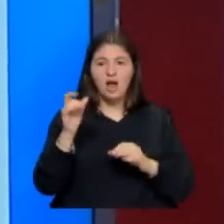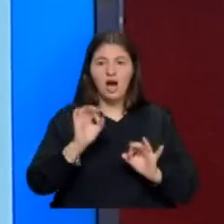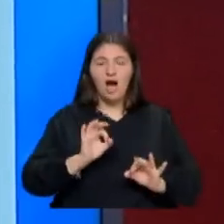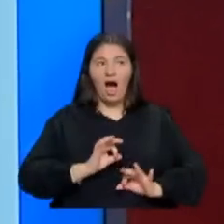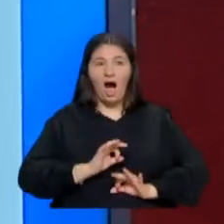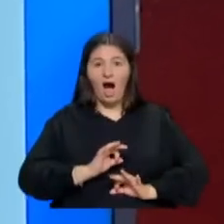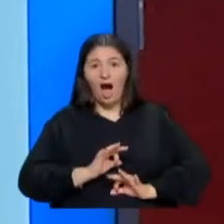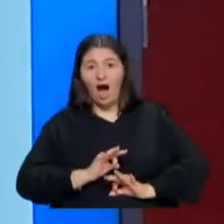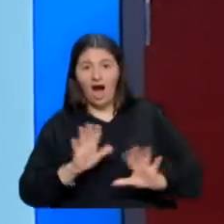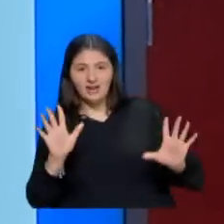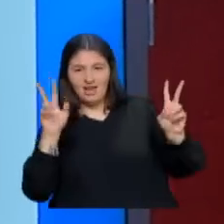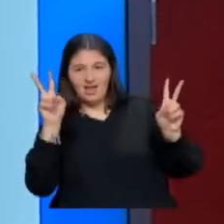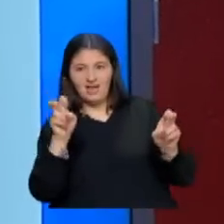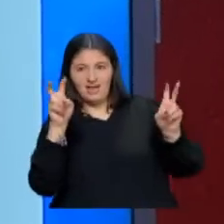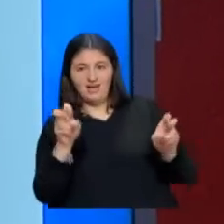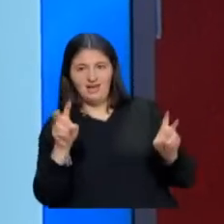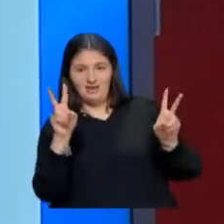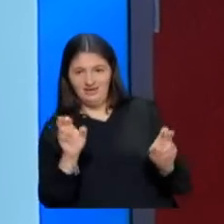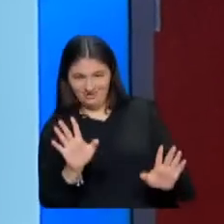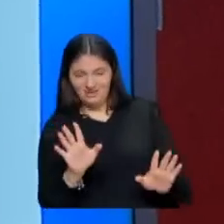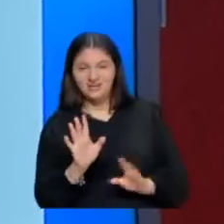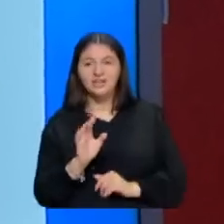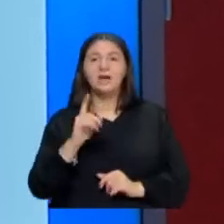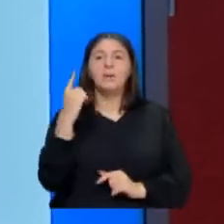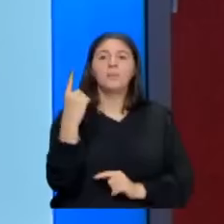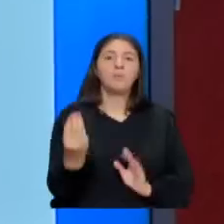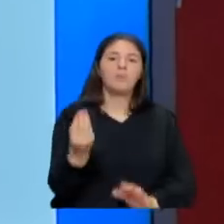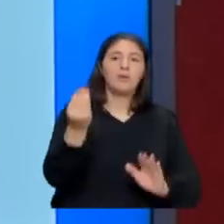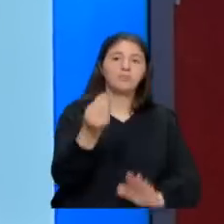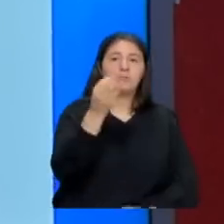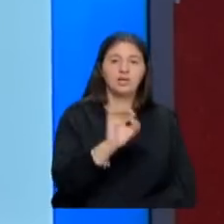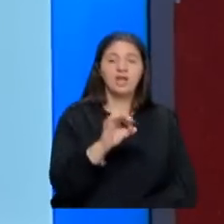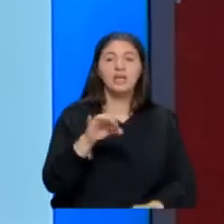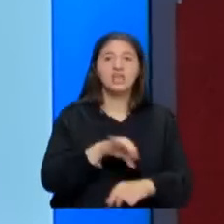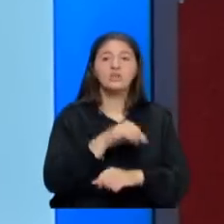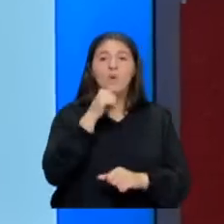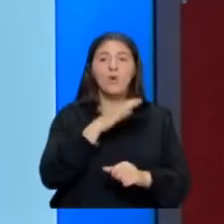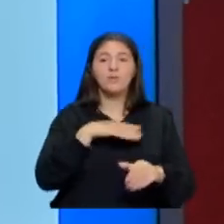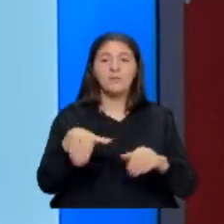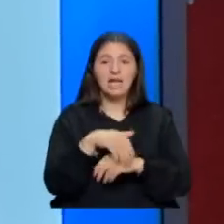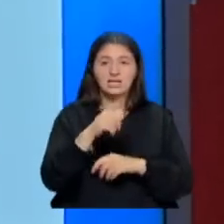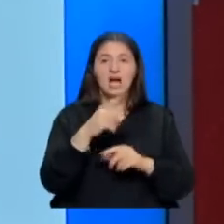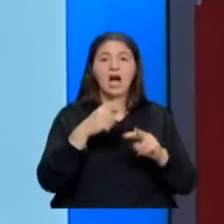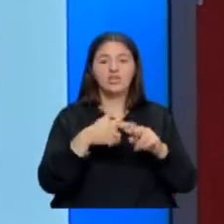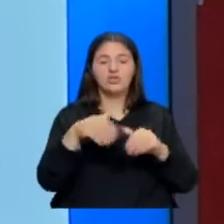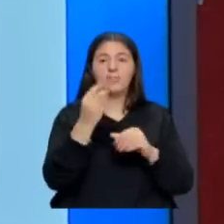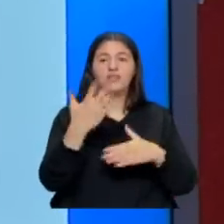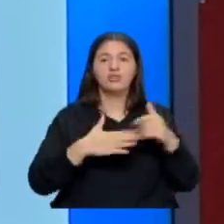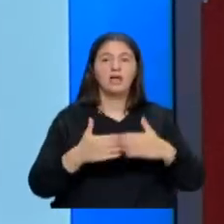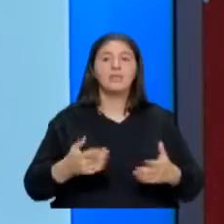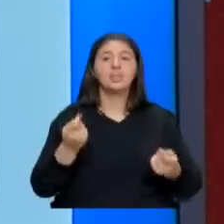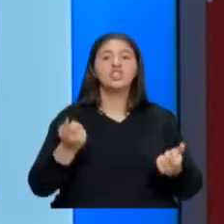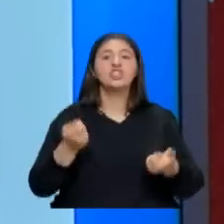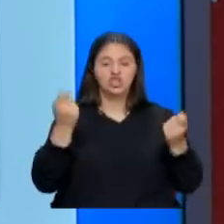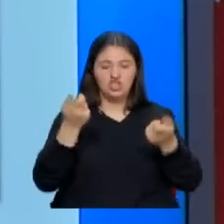harikaları hemen yanında da ünlem işareti bir bir ortaya çıkıyor sarıcıoğlu Mahallesi Adliye sokakta yer alan 5 katlı